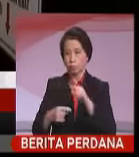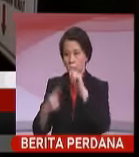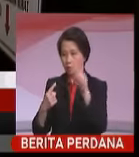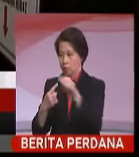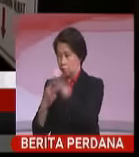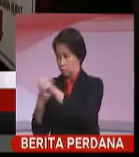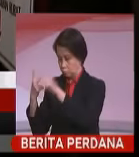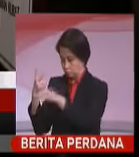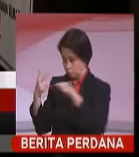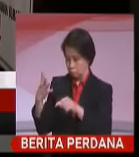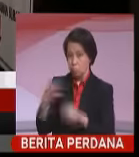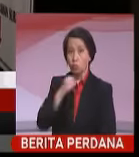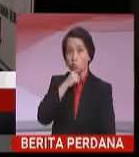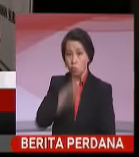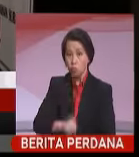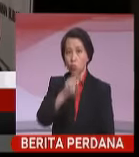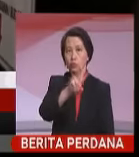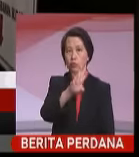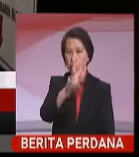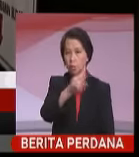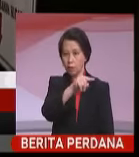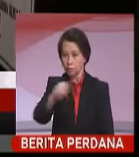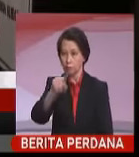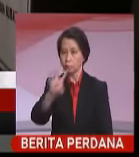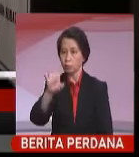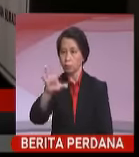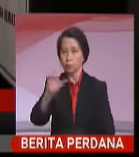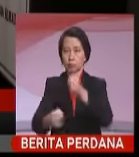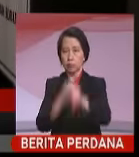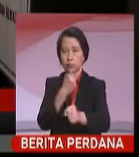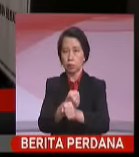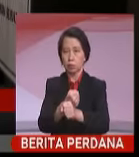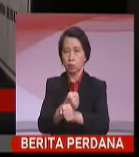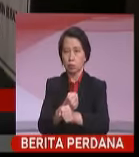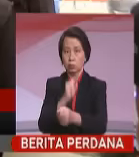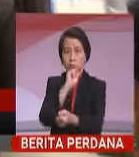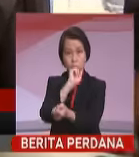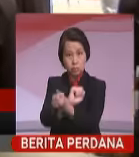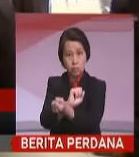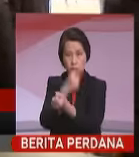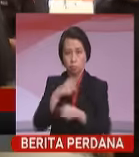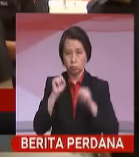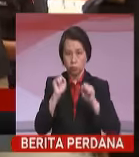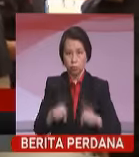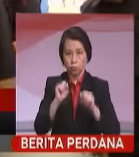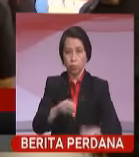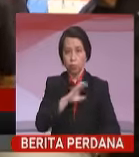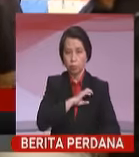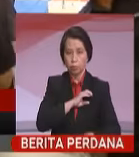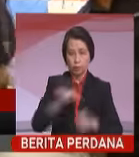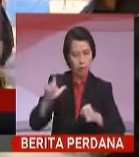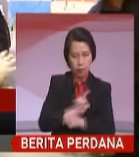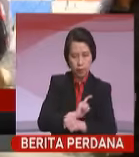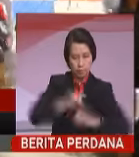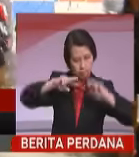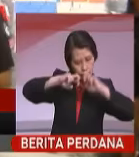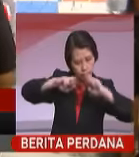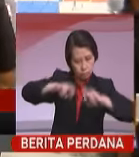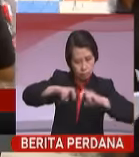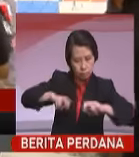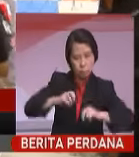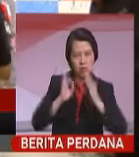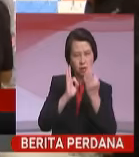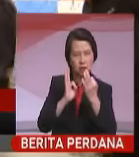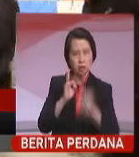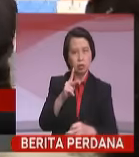Keempat-empat suspek berusia antara 26 hingga 45 tahun. Lanjutan reman itu bagi membolehkan polis melengkapkan siasatan